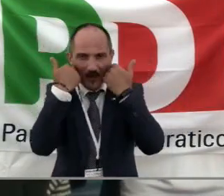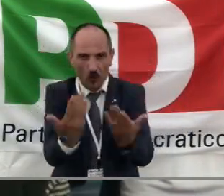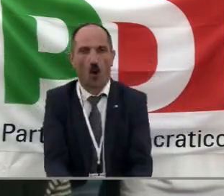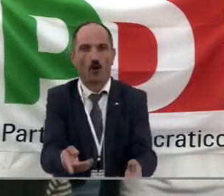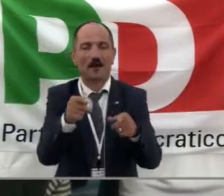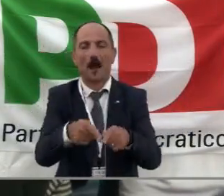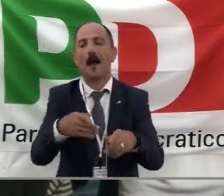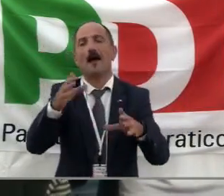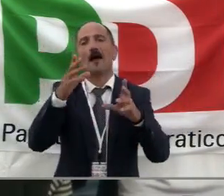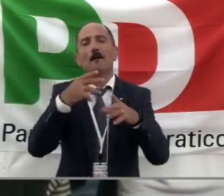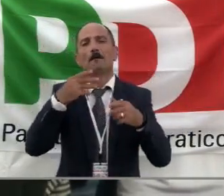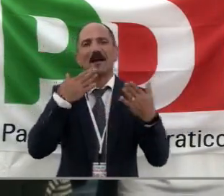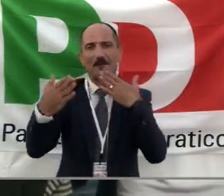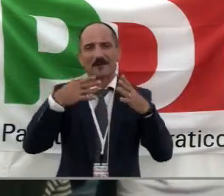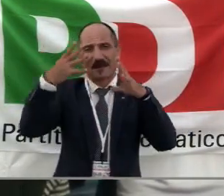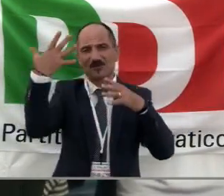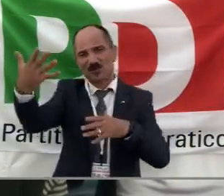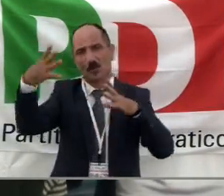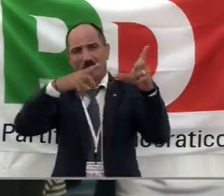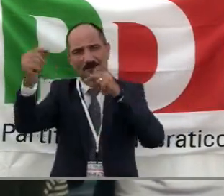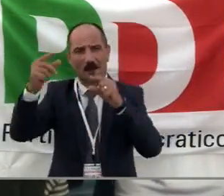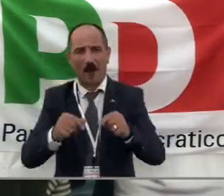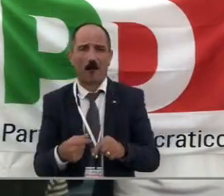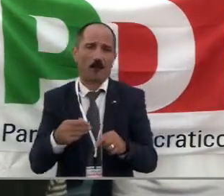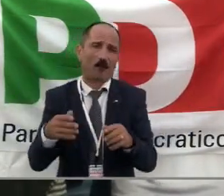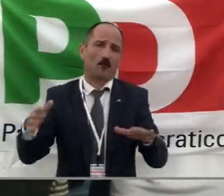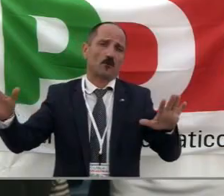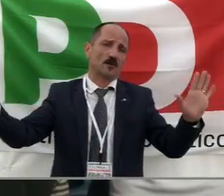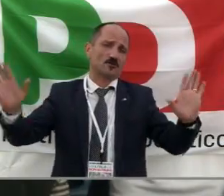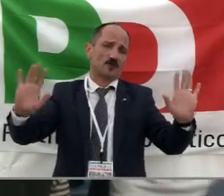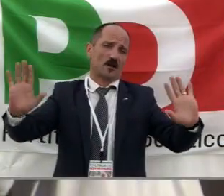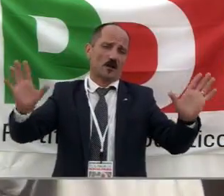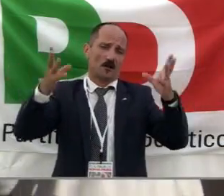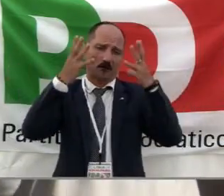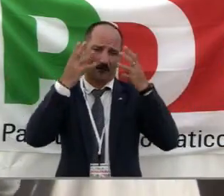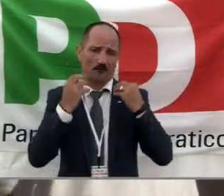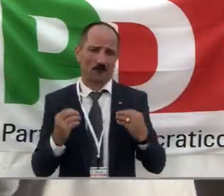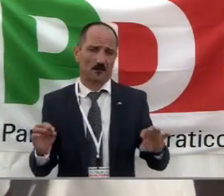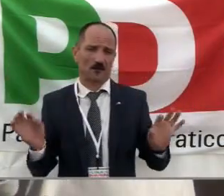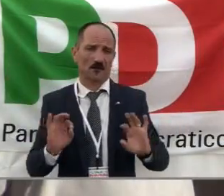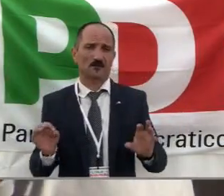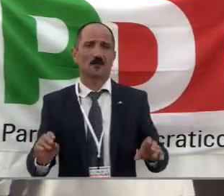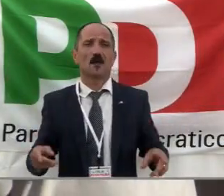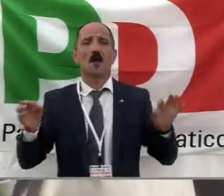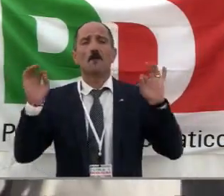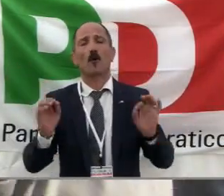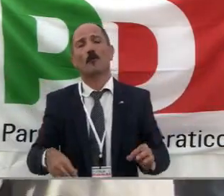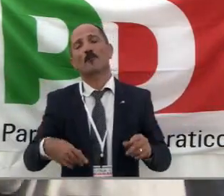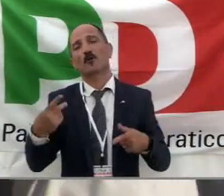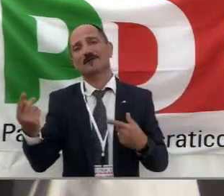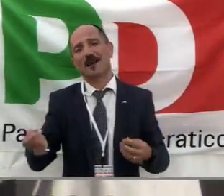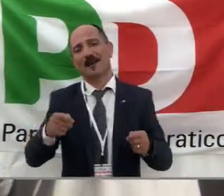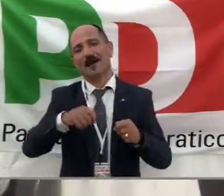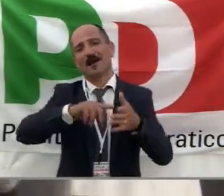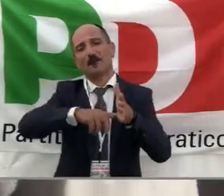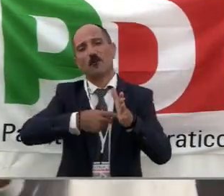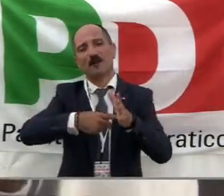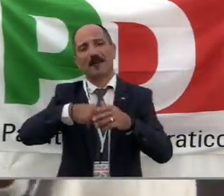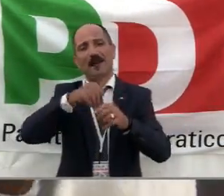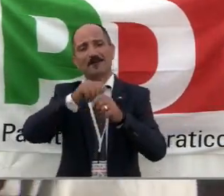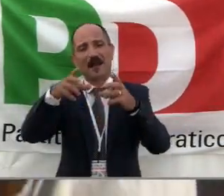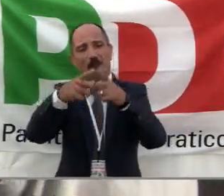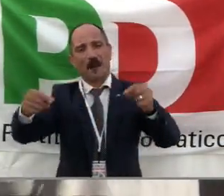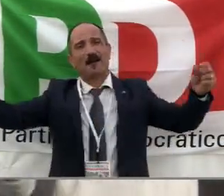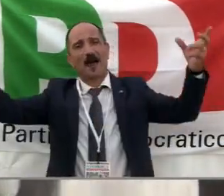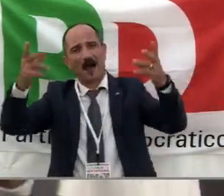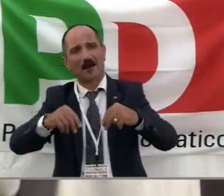5 Stelle in una scena tristissima da Repubblica delle Banane. Dovete